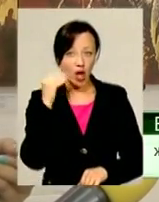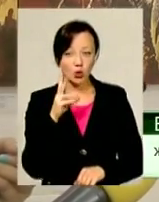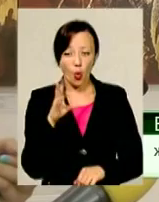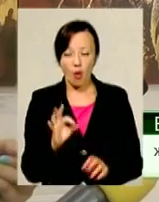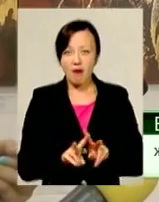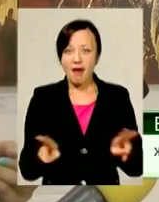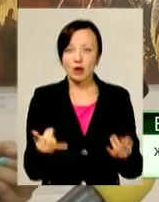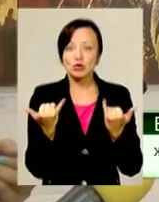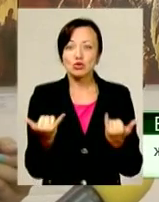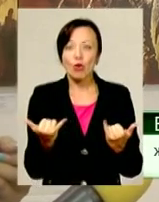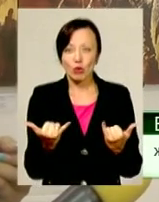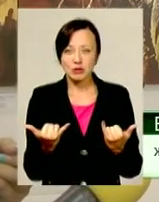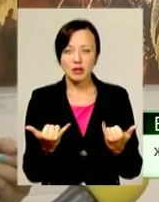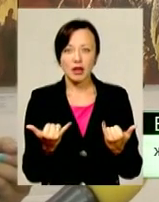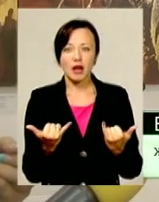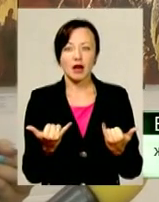і настільки сучасний, і